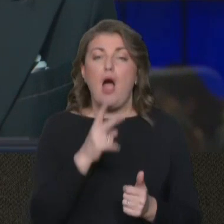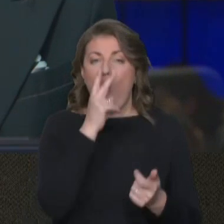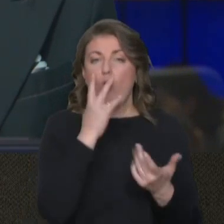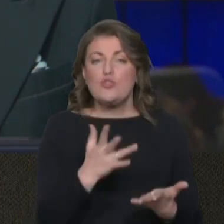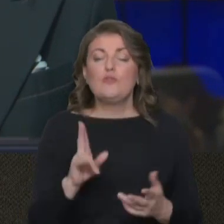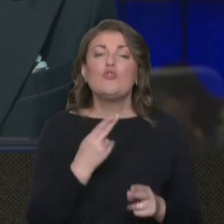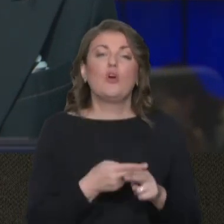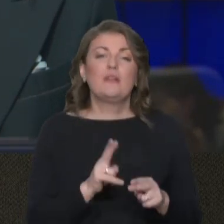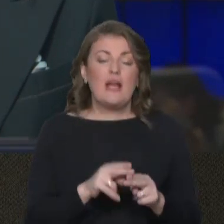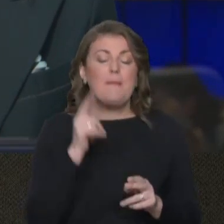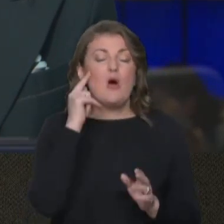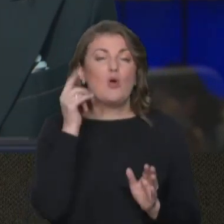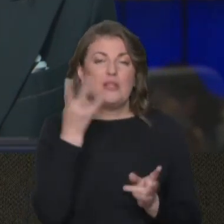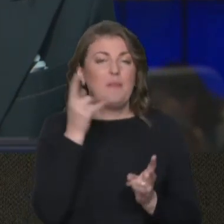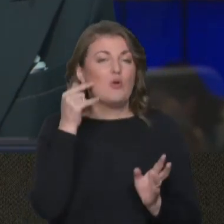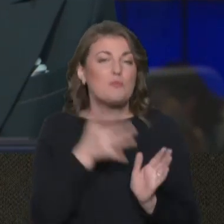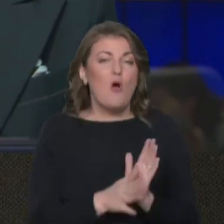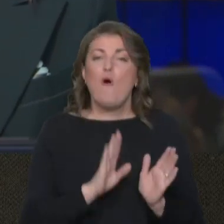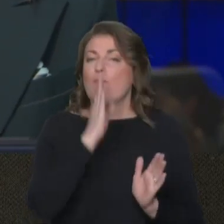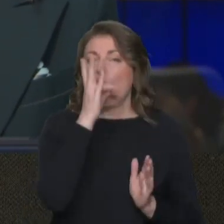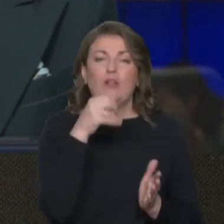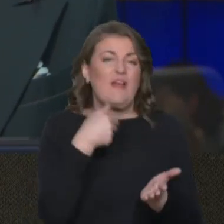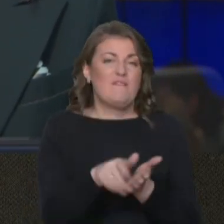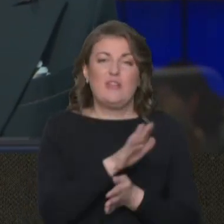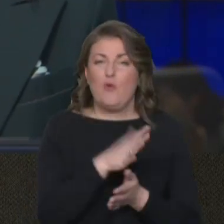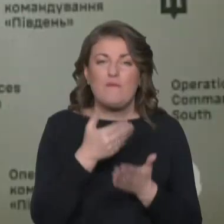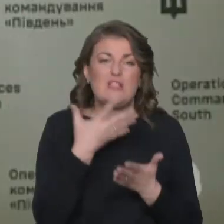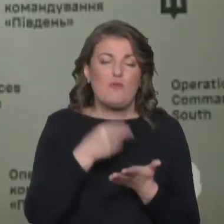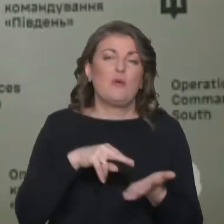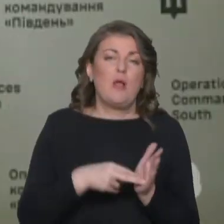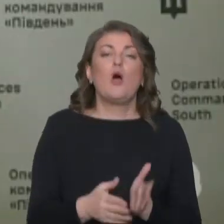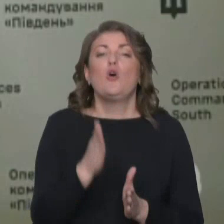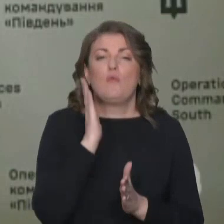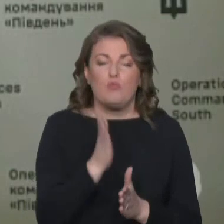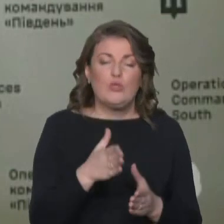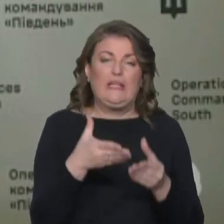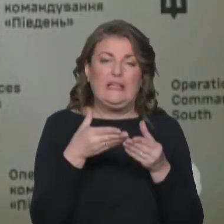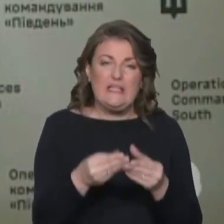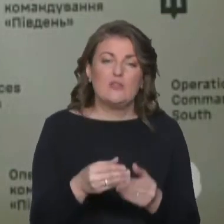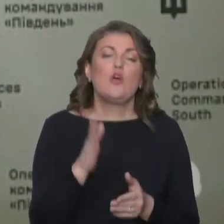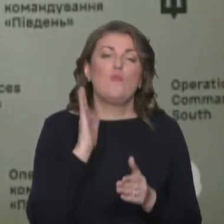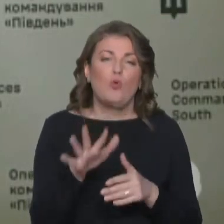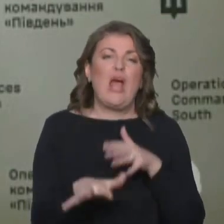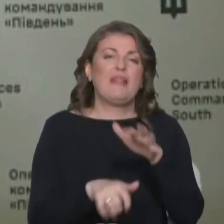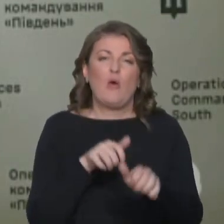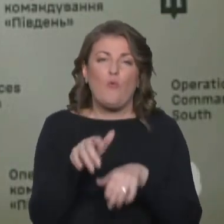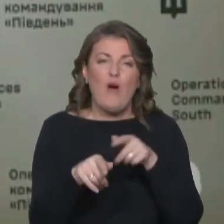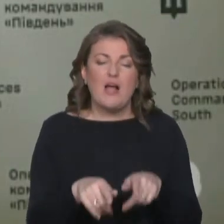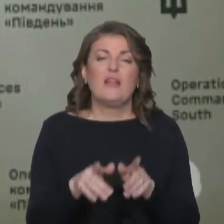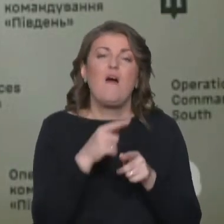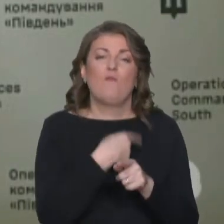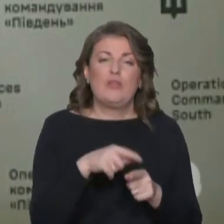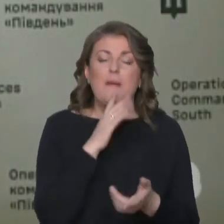Очевидно, що треба розуміти, ворог не відмовиться від своїх планів, буде тиснути, буде атакувати.